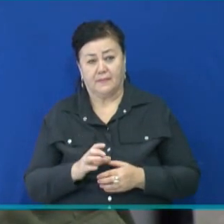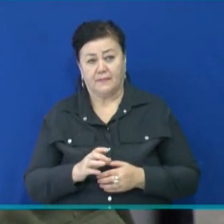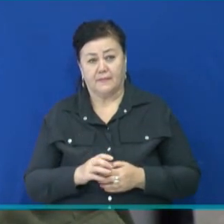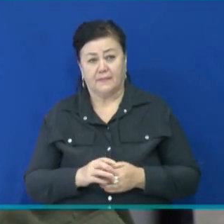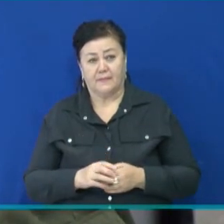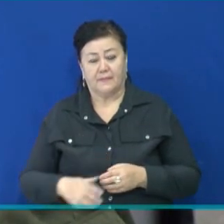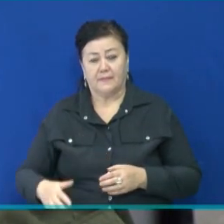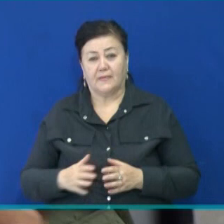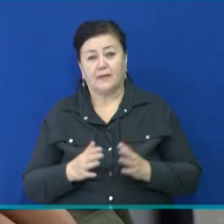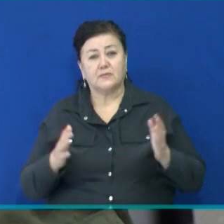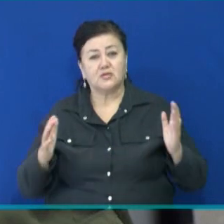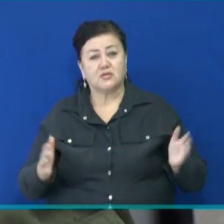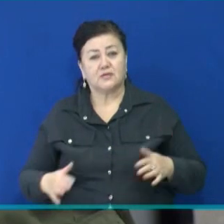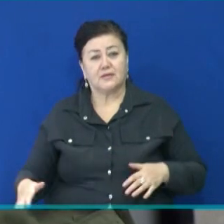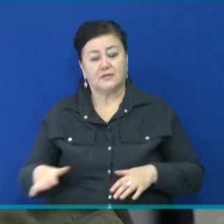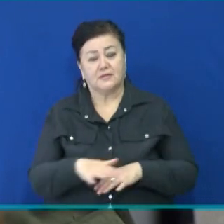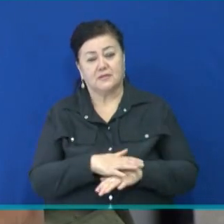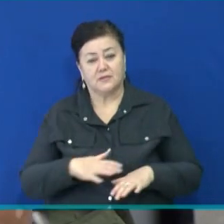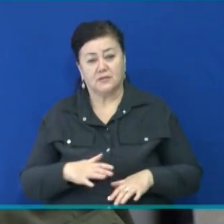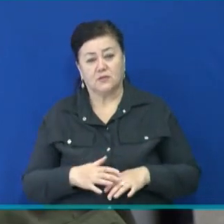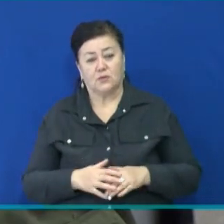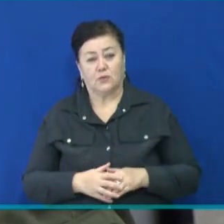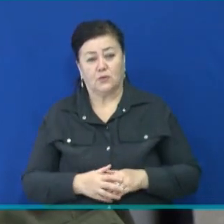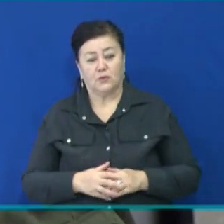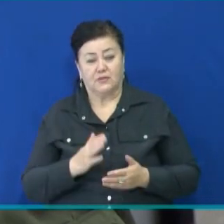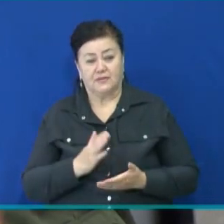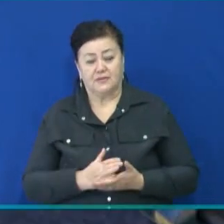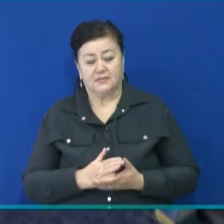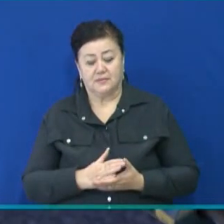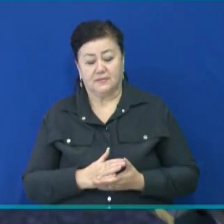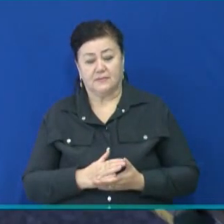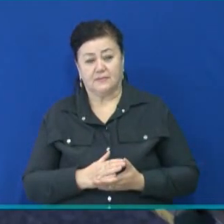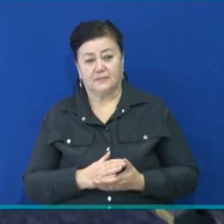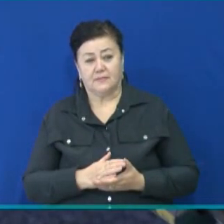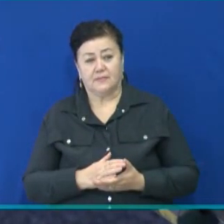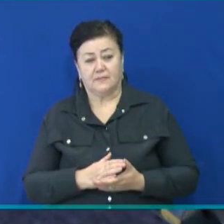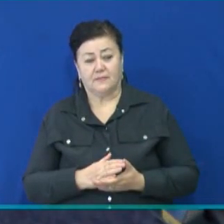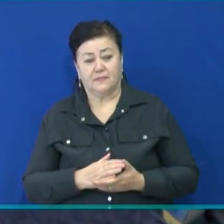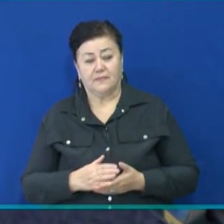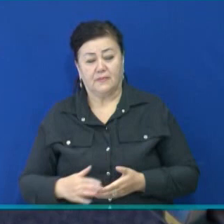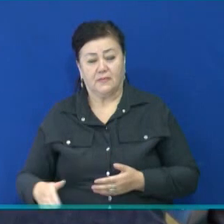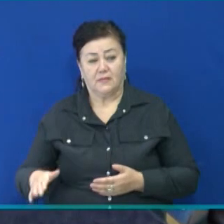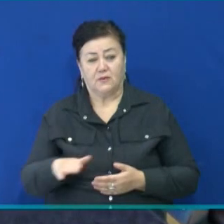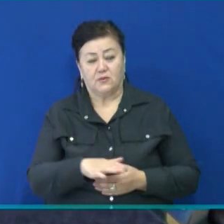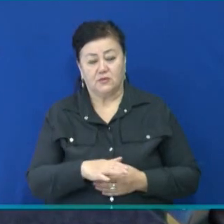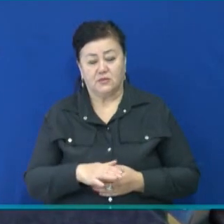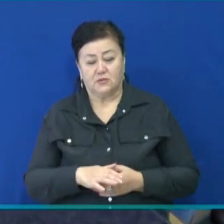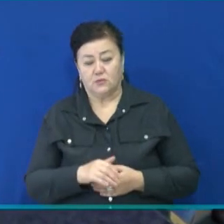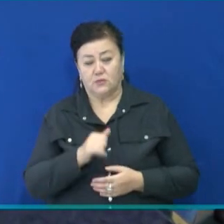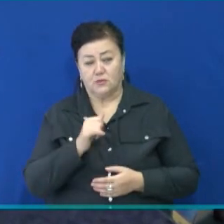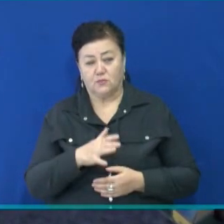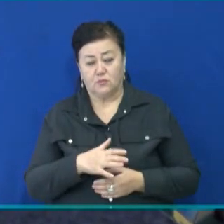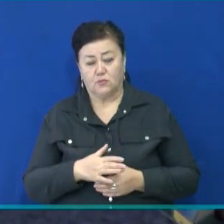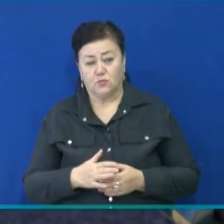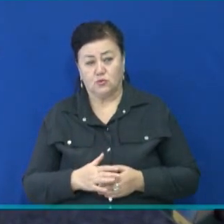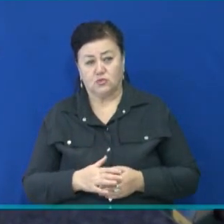обширных территорий от лесных пожаров, от степных пожаров. Всю территорию охватить наше министерство не может,